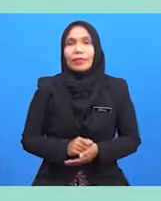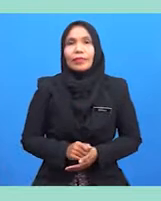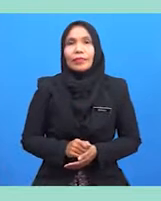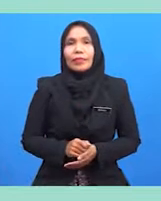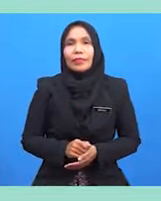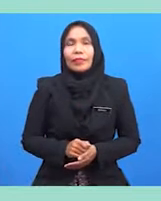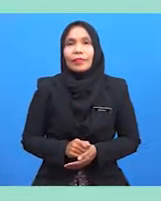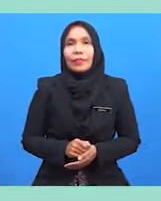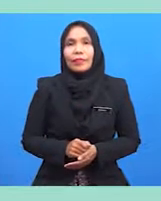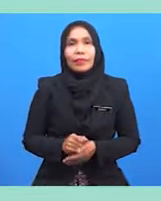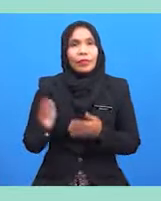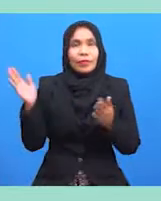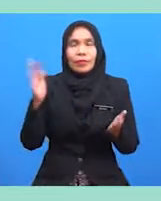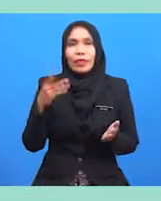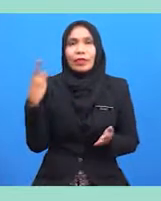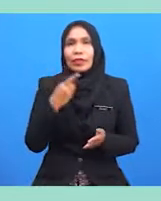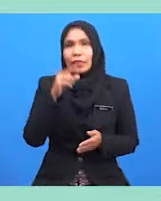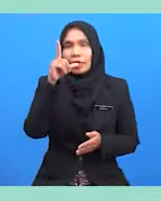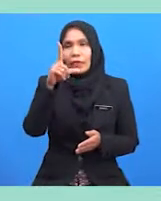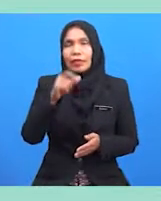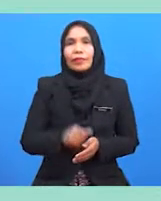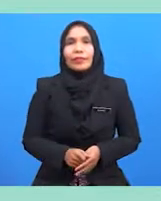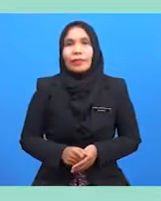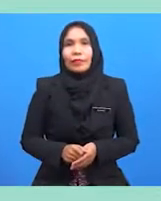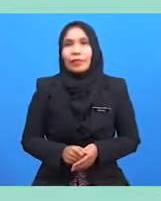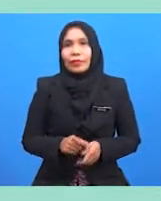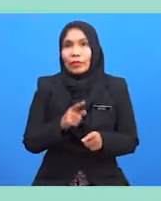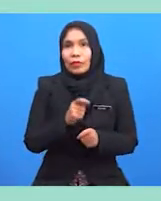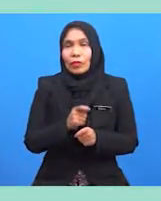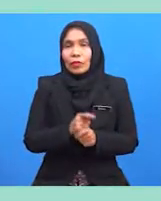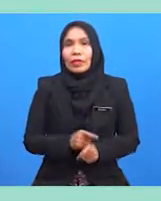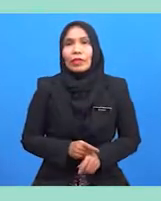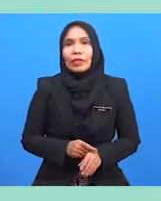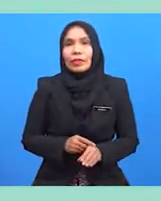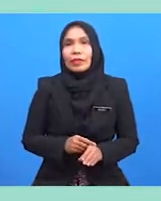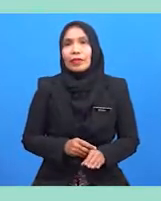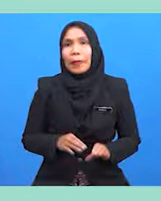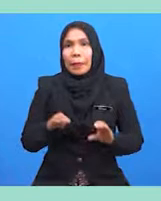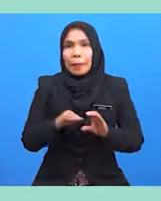Jom kita lihat fungsi Bank Pusat sebagai jurubank kepada kerajaan.